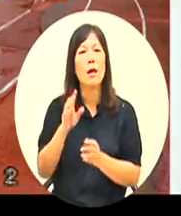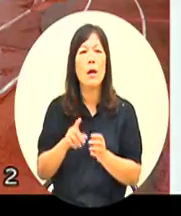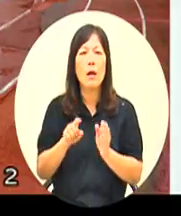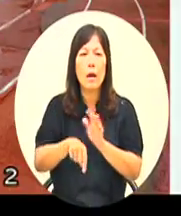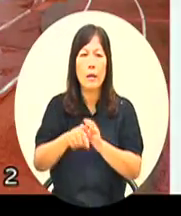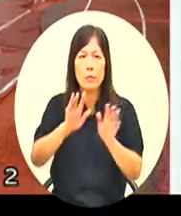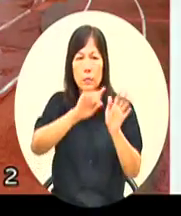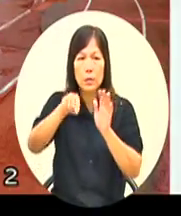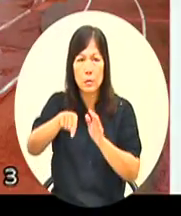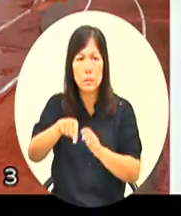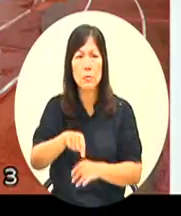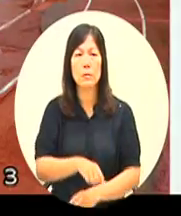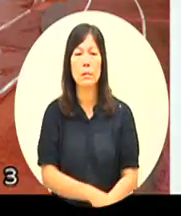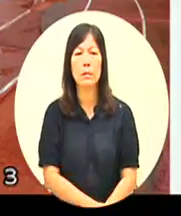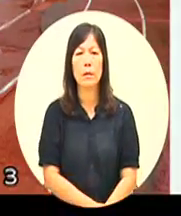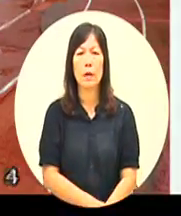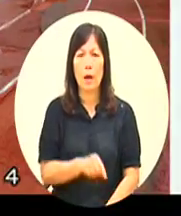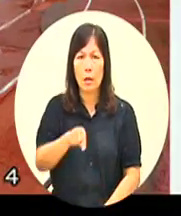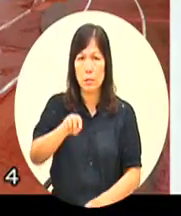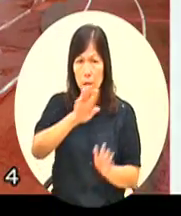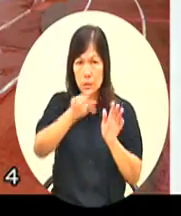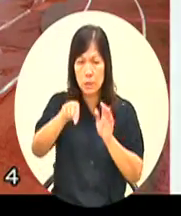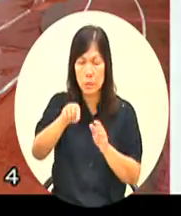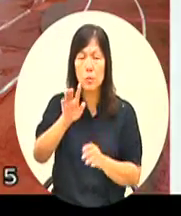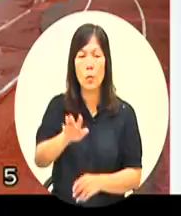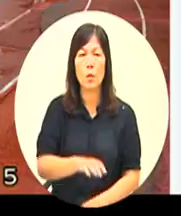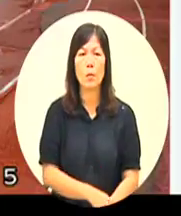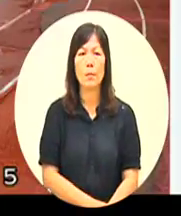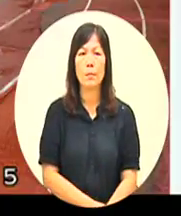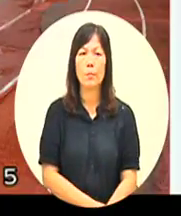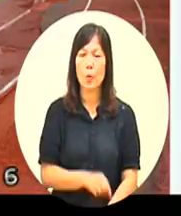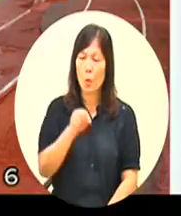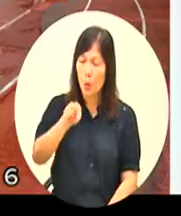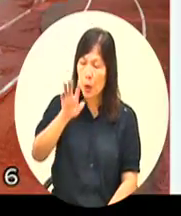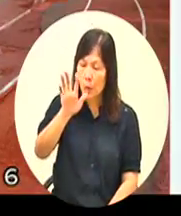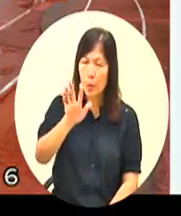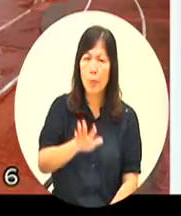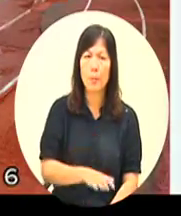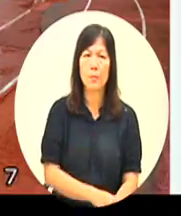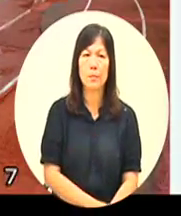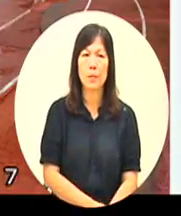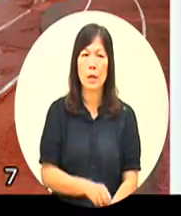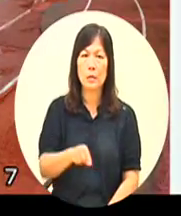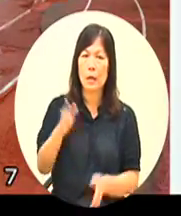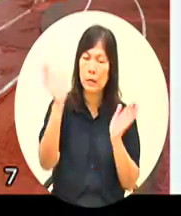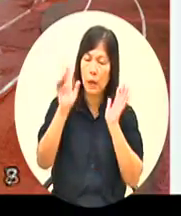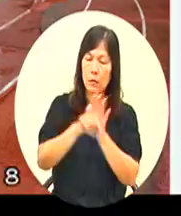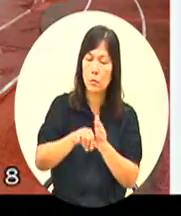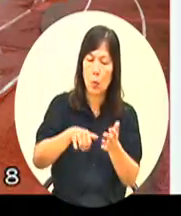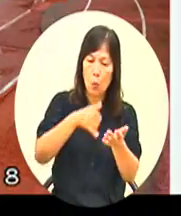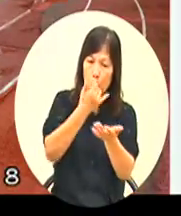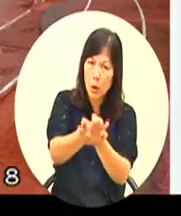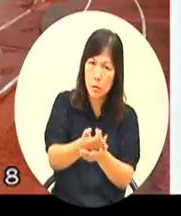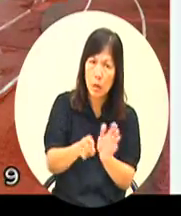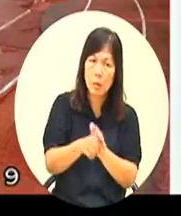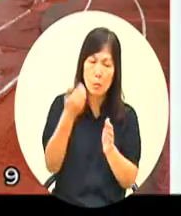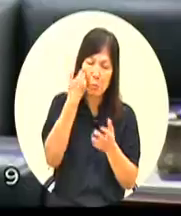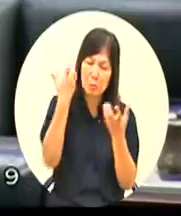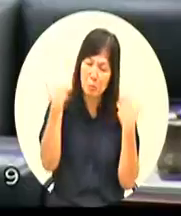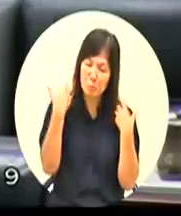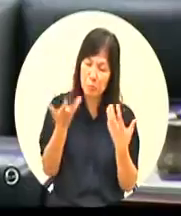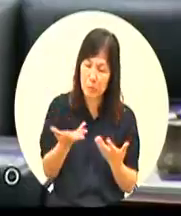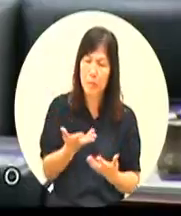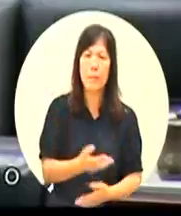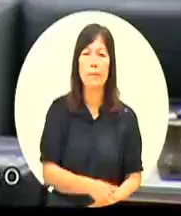况，局长都还有这种状况哈。局长，你有没有看到，像这种小孩子跌倒的时候，是谁要来负责啊